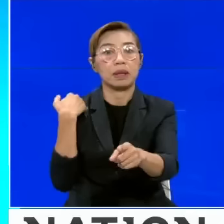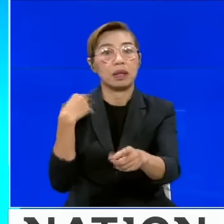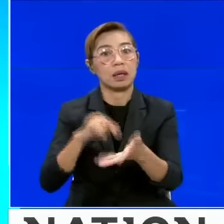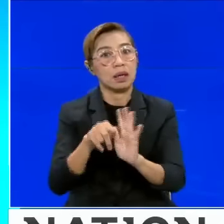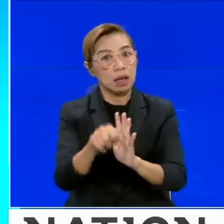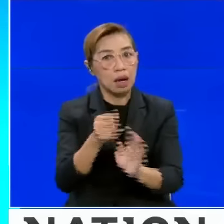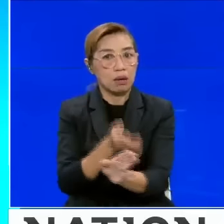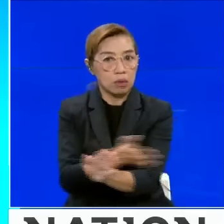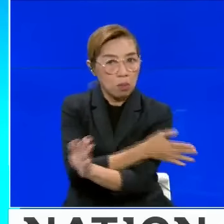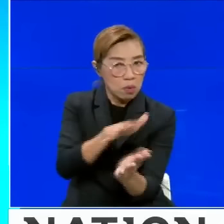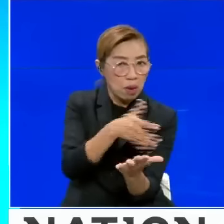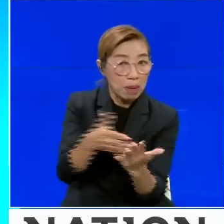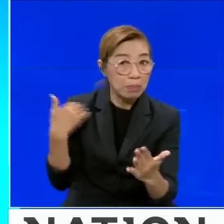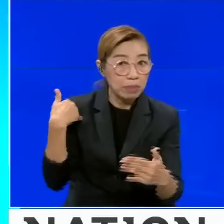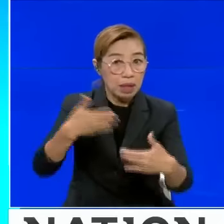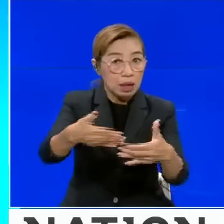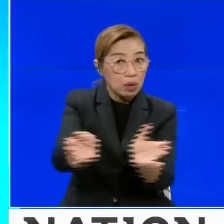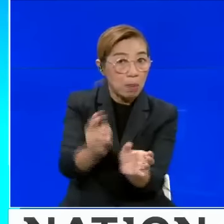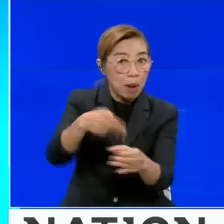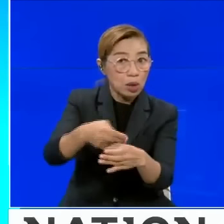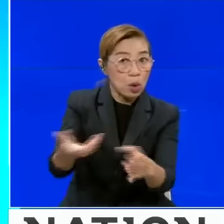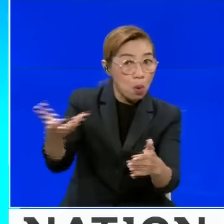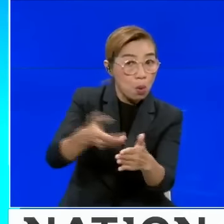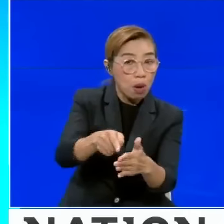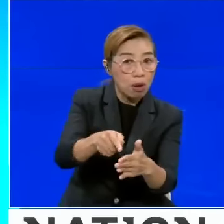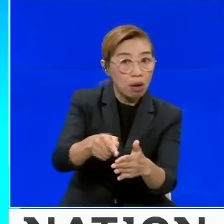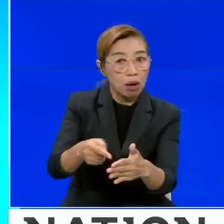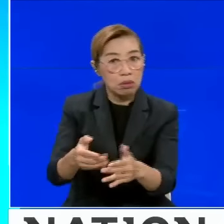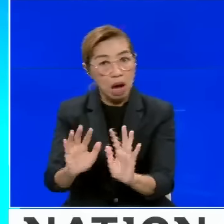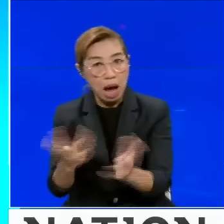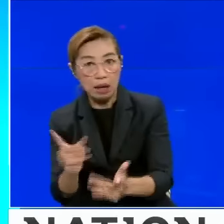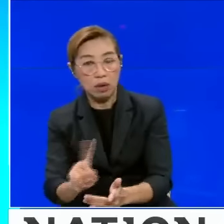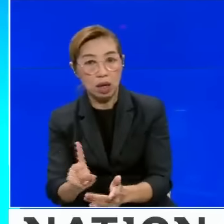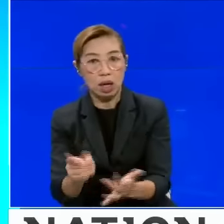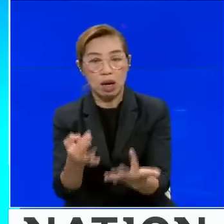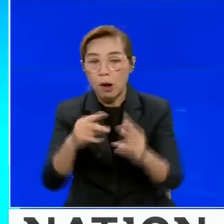มันต้องมีการเตรียมพร้อมอ่ะ แล้วน้ำมันยังอยู่ไหม ใช่เรือ ถ่ายไปแล้ว เนี่ยครับต้องหาให้ได้หมดอ่ะ